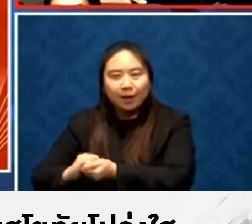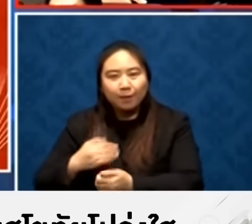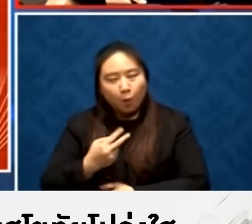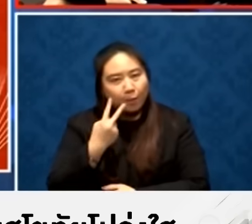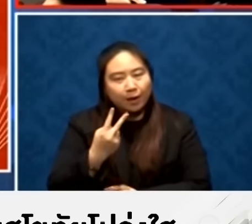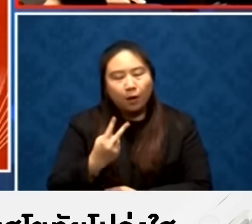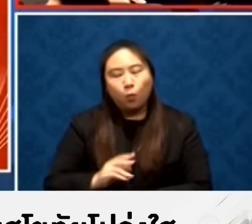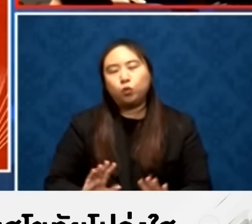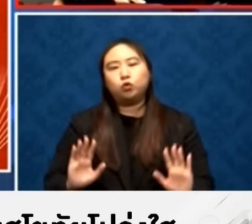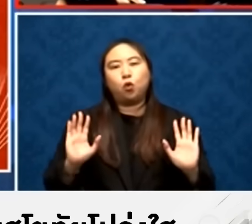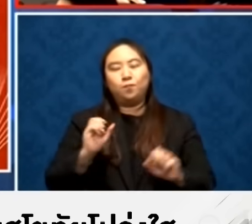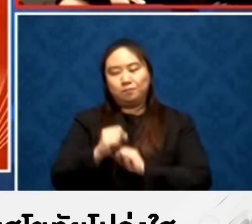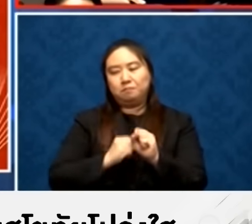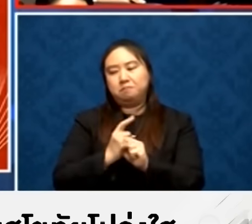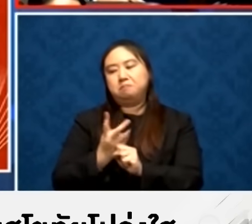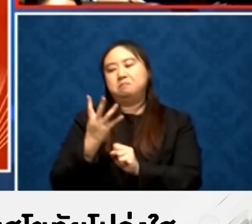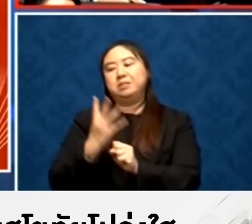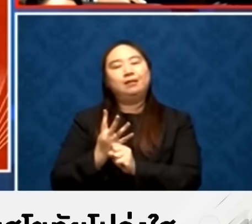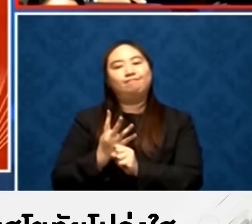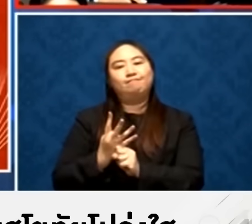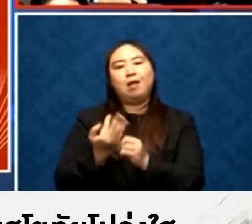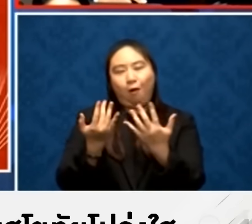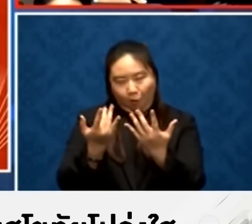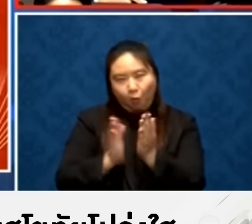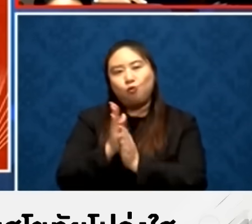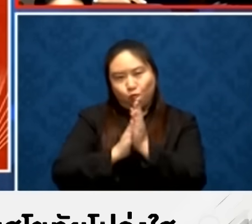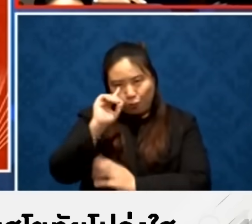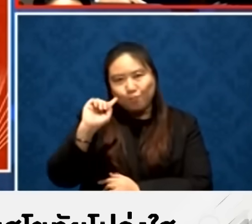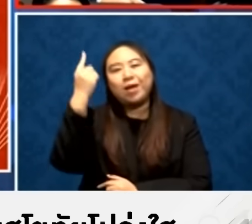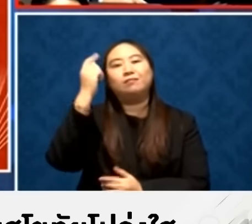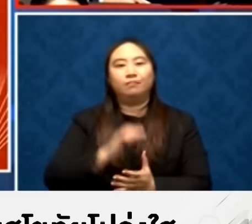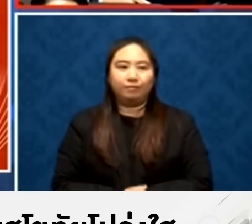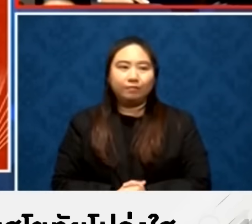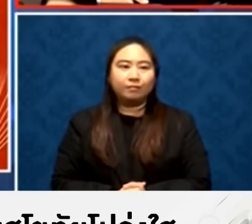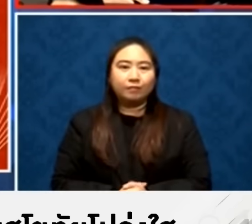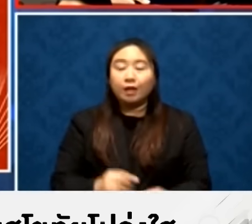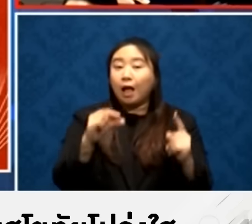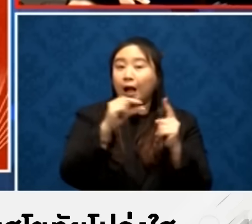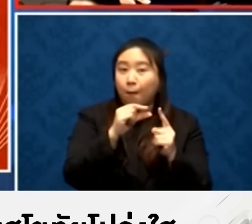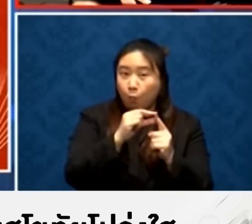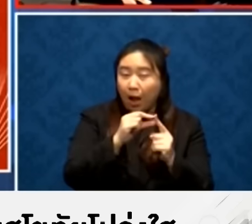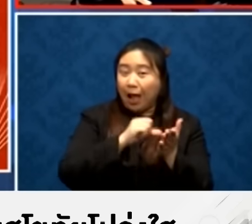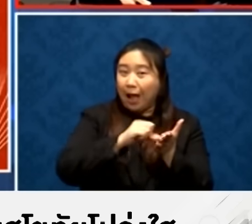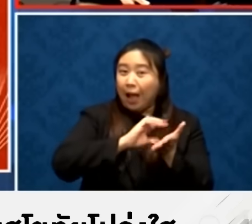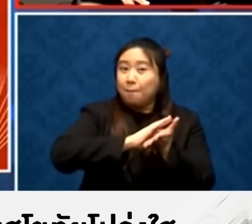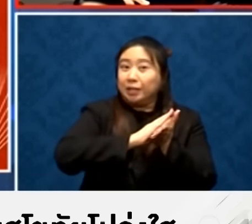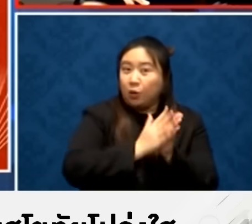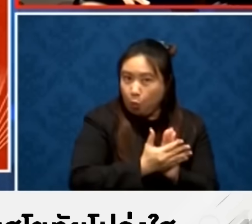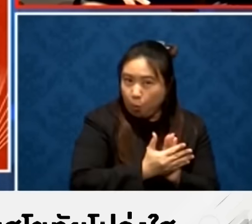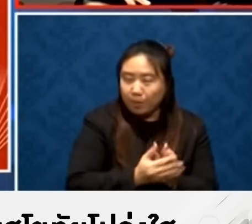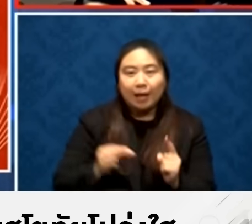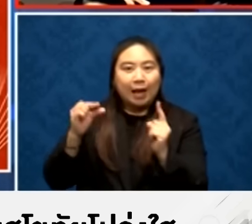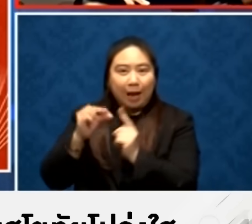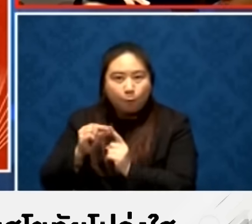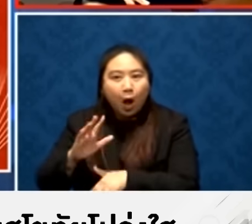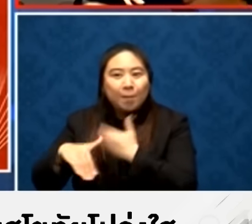นะนี่เป็นเคสที่เราต้องตามเลยนะครับ นะฮะส่วนนะครับโฆษกทหารเรือนะพลเรือเอกปกครองมนทาพลินนะ